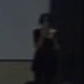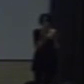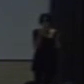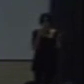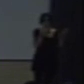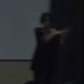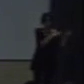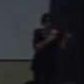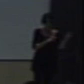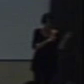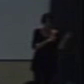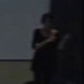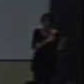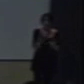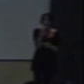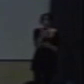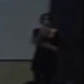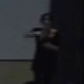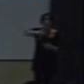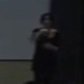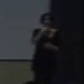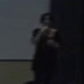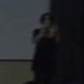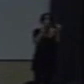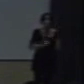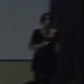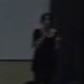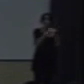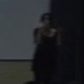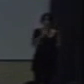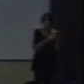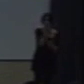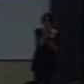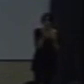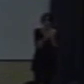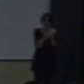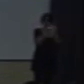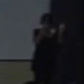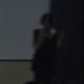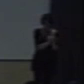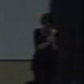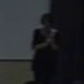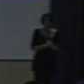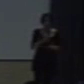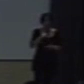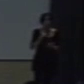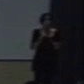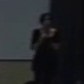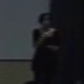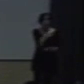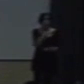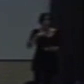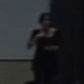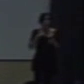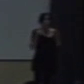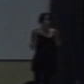Com que no sé si tothom sap com funciona la fotografia de premsa, per començar us en volia fer 5 cèntims. Jo actualment treballo com a fotògraf freelance pel diari